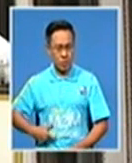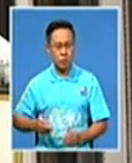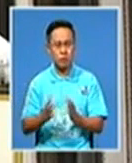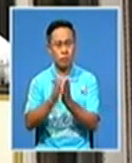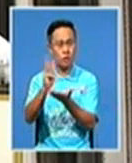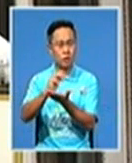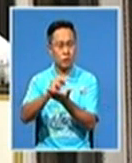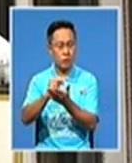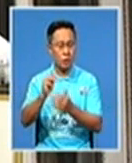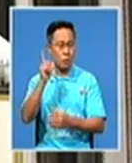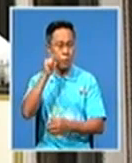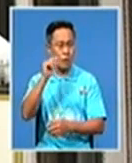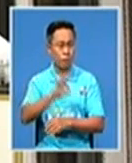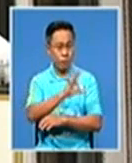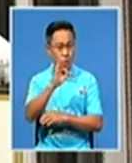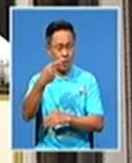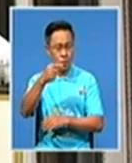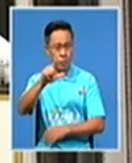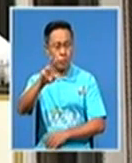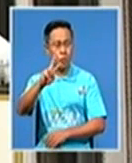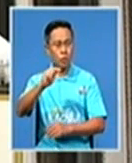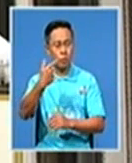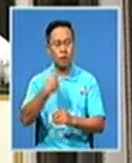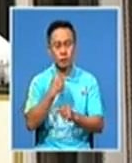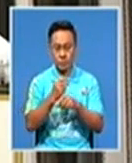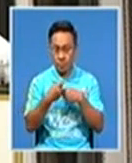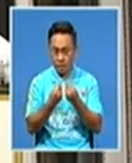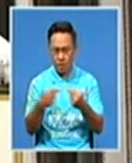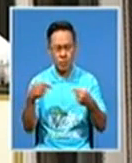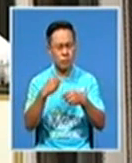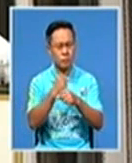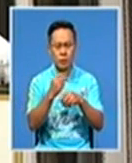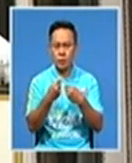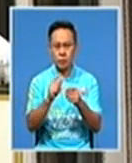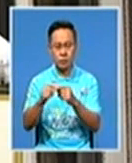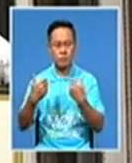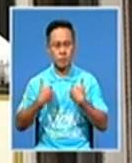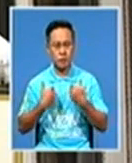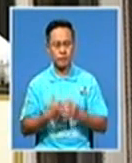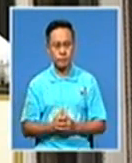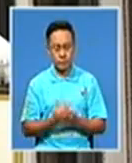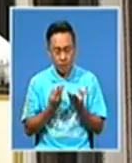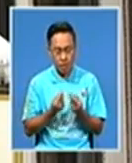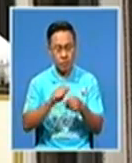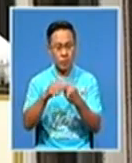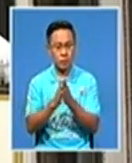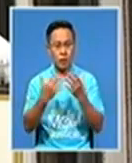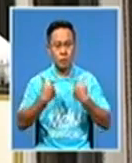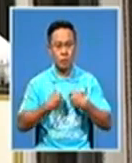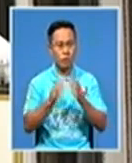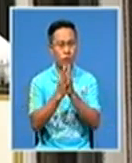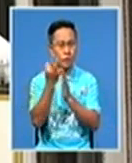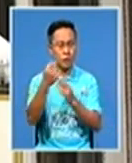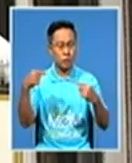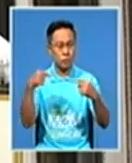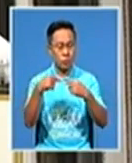ธิแม่ฟ้าหลวงแต่งขึ้นเป็นพิเศษเพื่อโอกาสนี้และอีกมากมายนะครับรายละเอียดติดตามได้ในเพจ Facebook